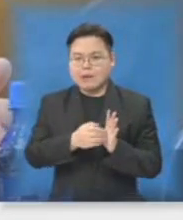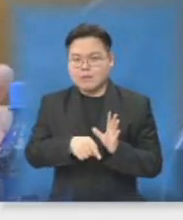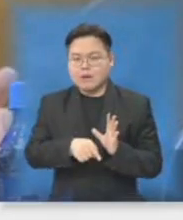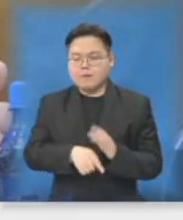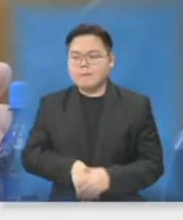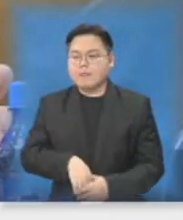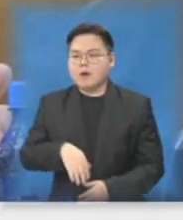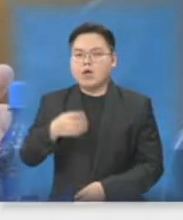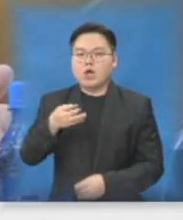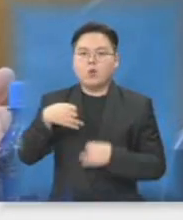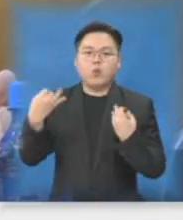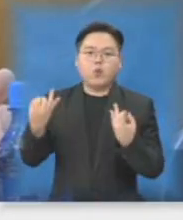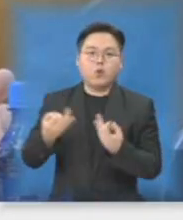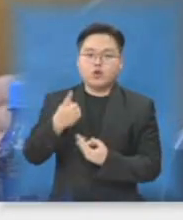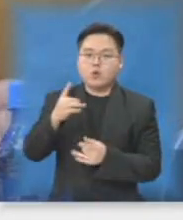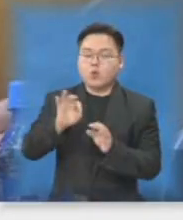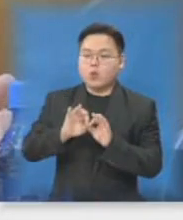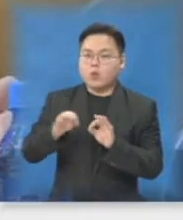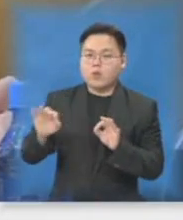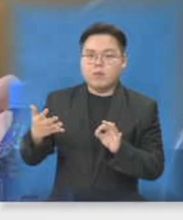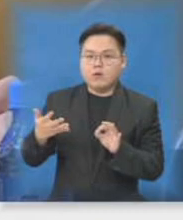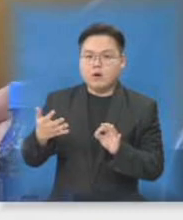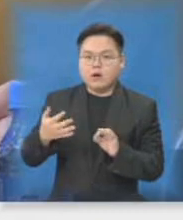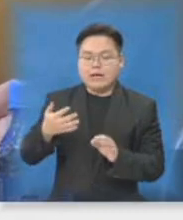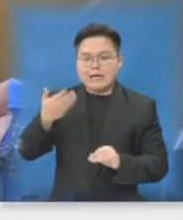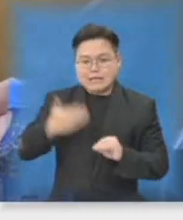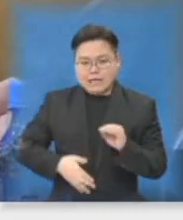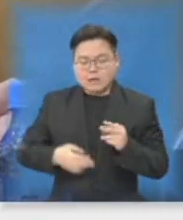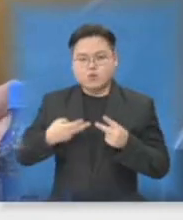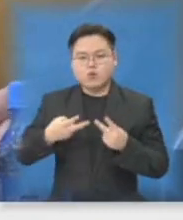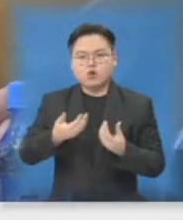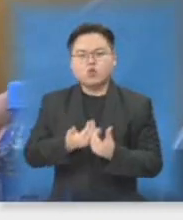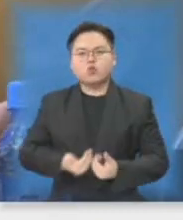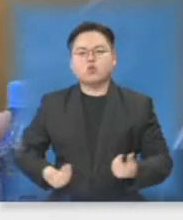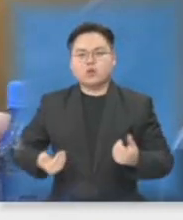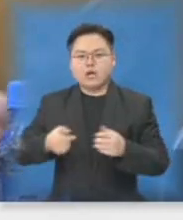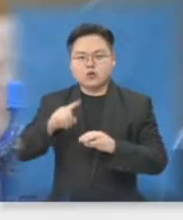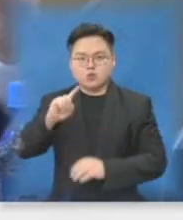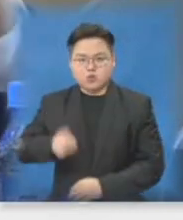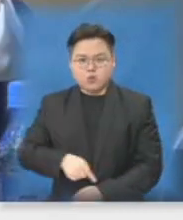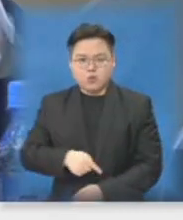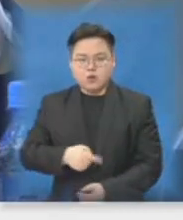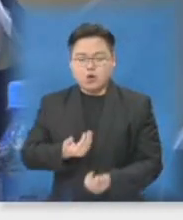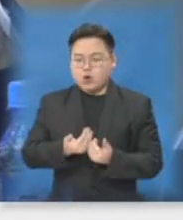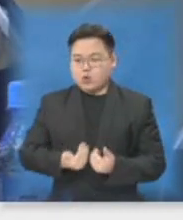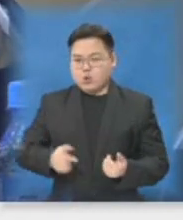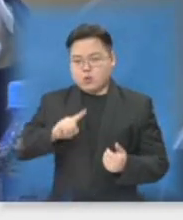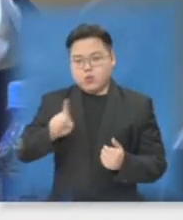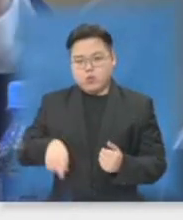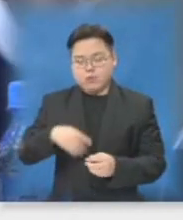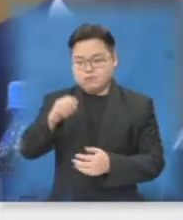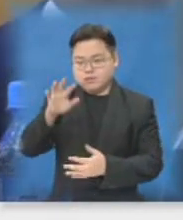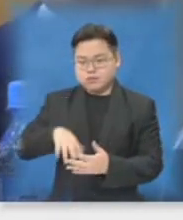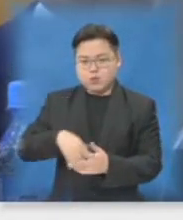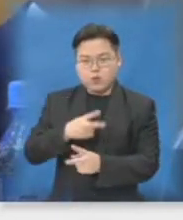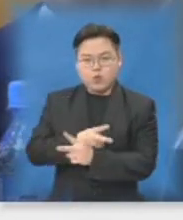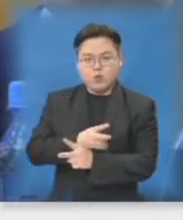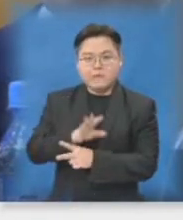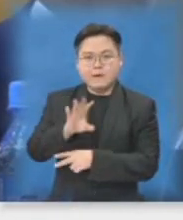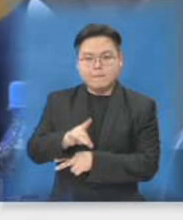байна. Таксины үйлчилгээг тусгай зөвшөөрөлтэй явуулъя гэвэл араас нь тусгай зөвшөөрлийн тухай хуулийн дээр таксины үйл ажиллагаа